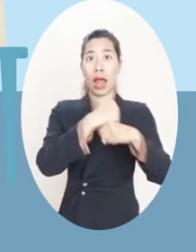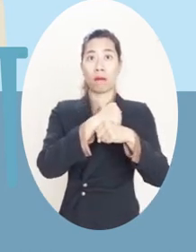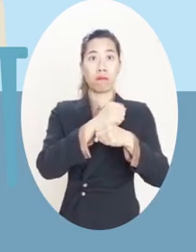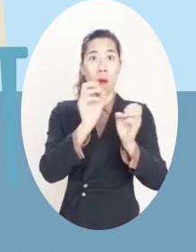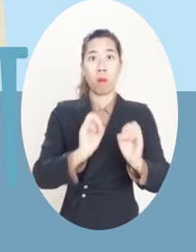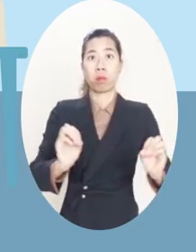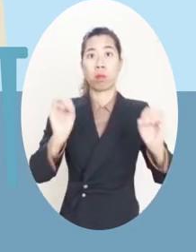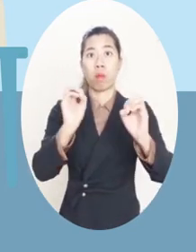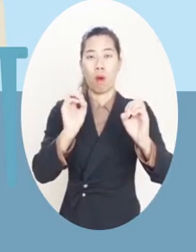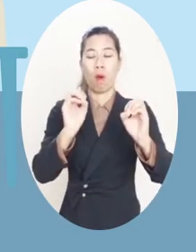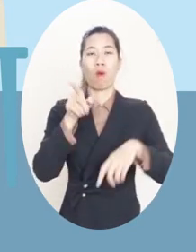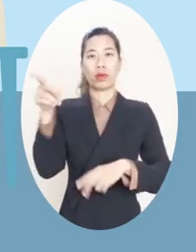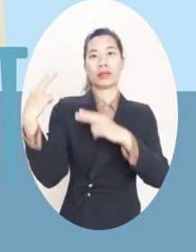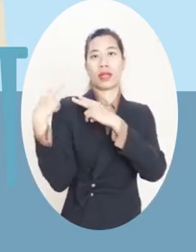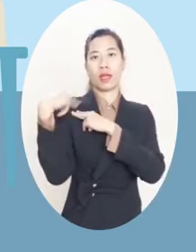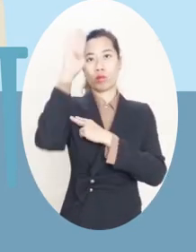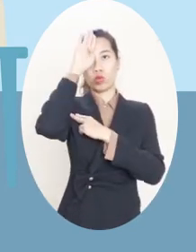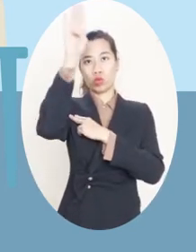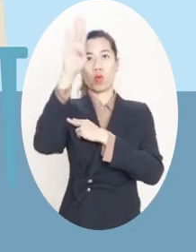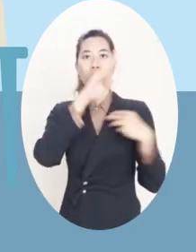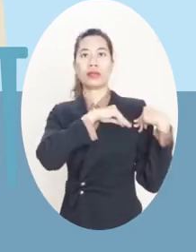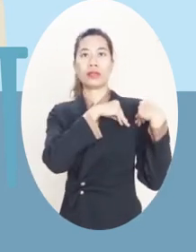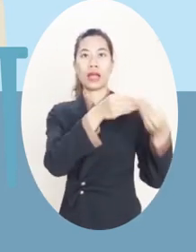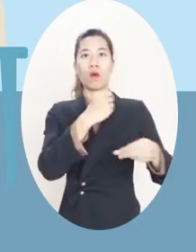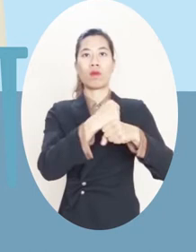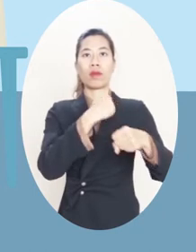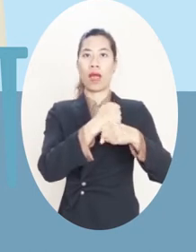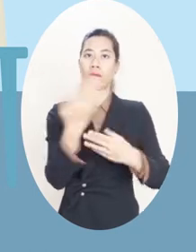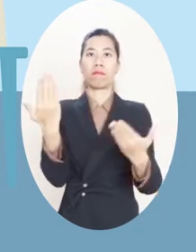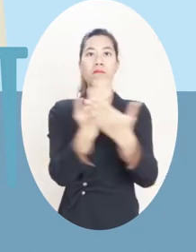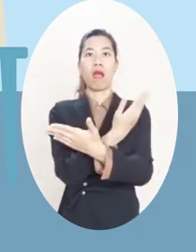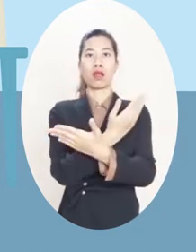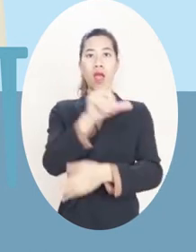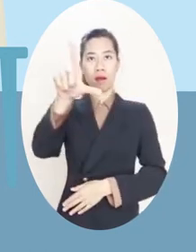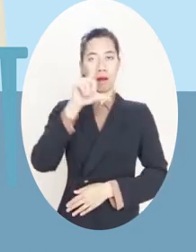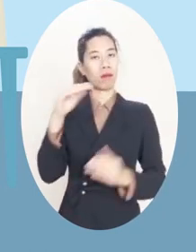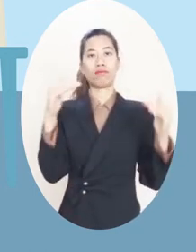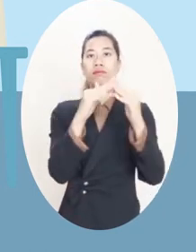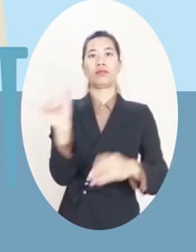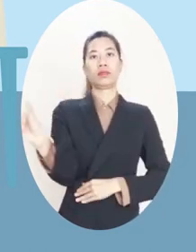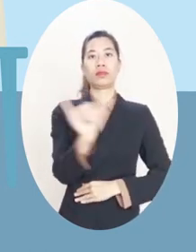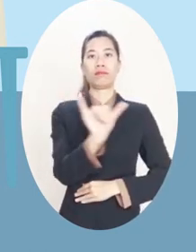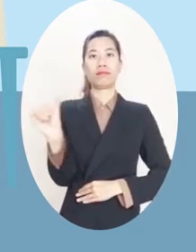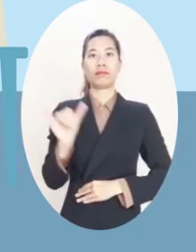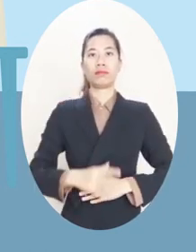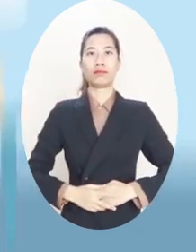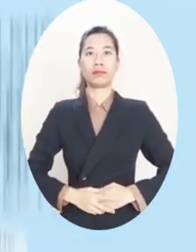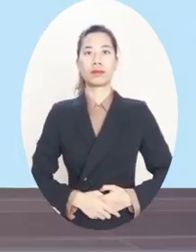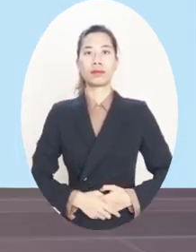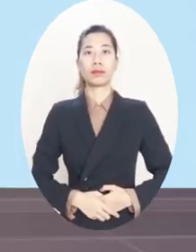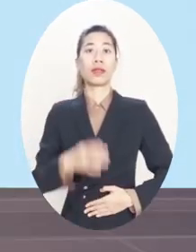hợp việc làm cũ không còn thì người sử dụng lao động phải bố trí việc làm khác cho họ với mức lương không thấp hơn mức lương trước khi nghỉ thai